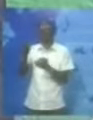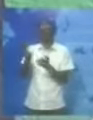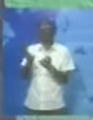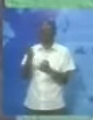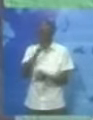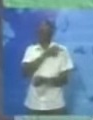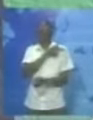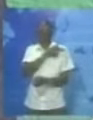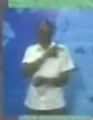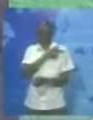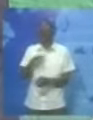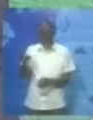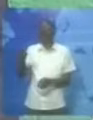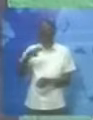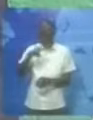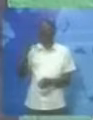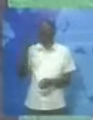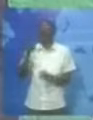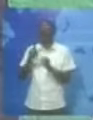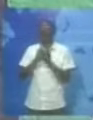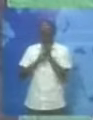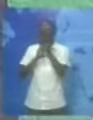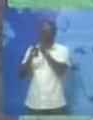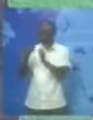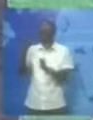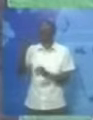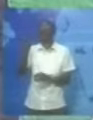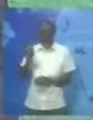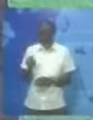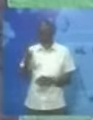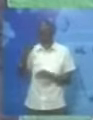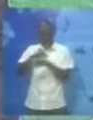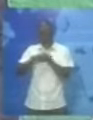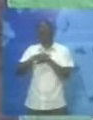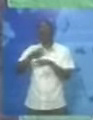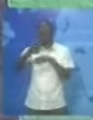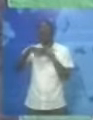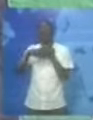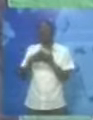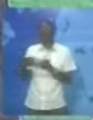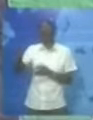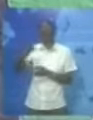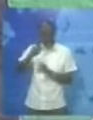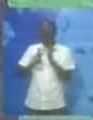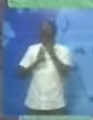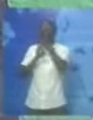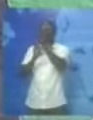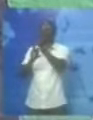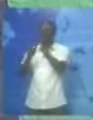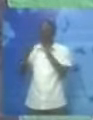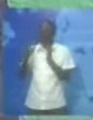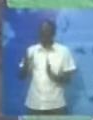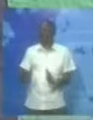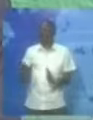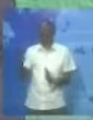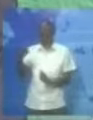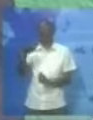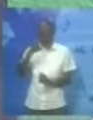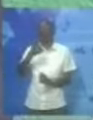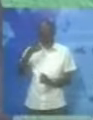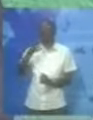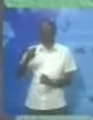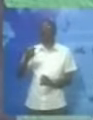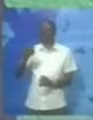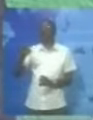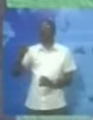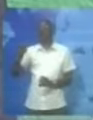égal. Vous n'êtes plus présentateur, mais sur les guignols, vous êtes toujours le présentateur vedette des guignols. J'ai laissé, voilà,